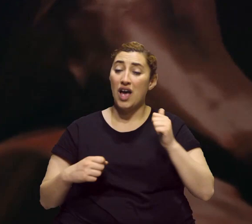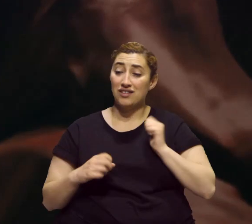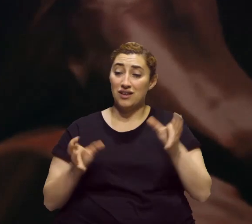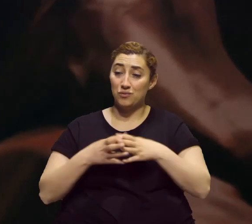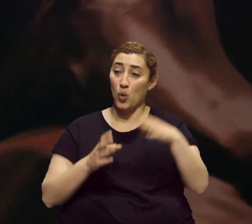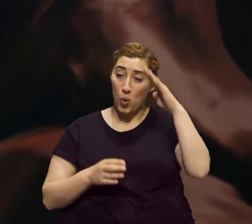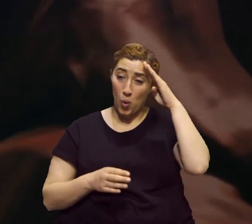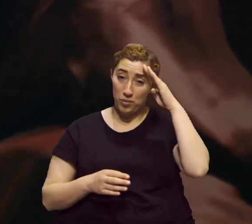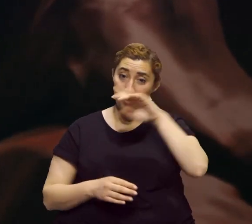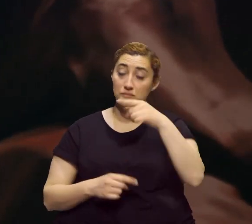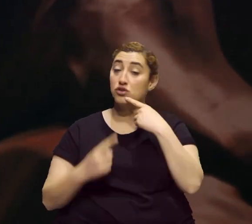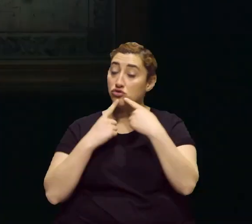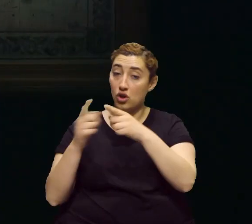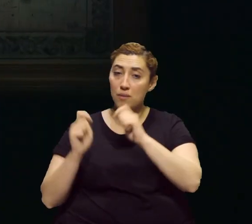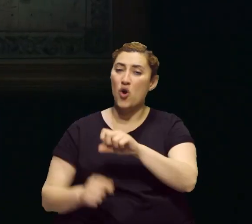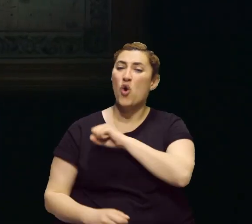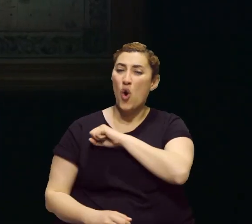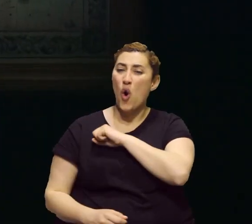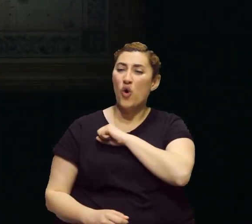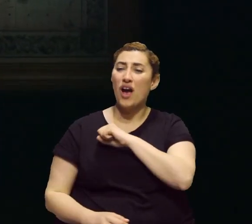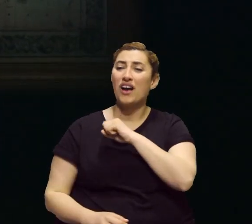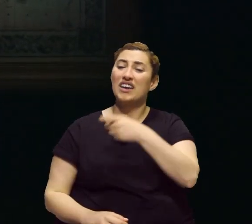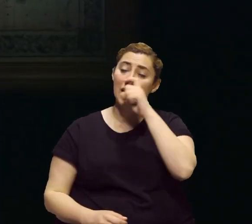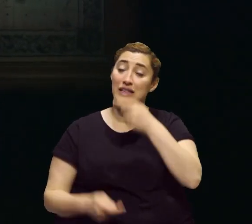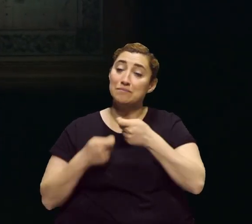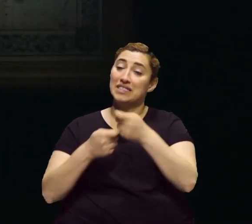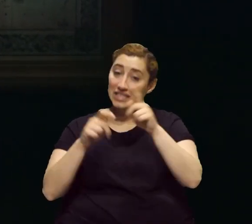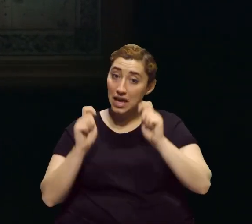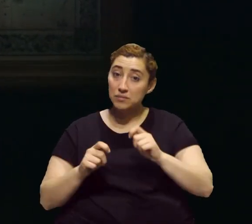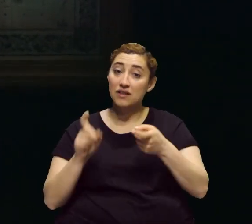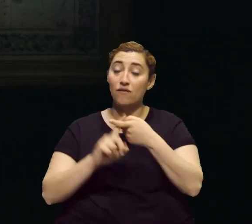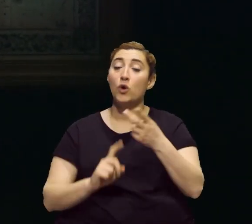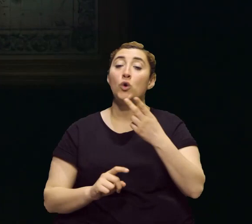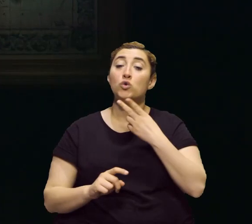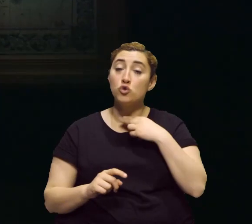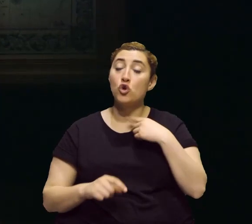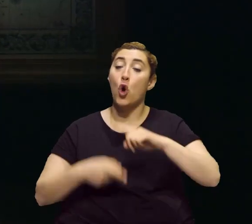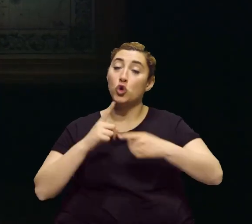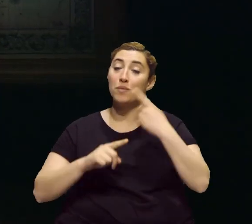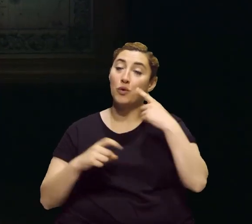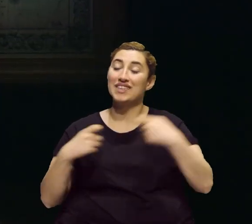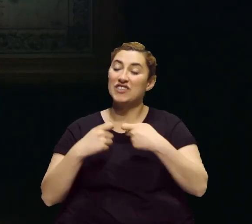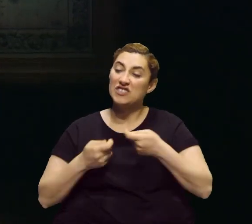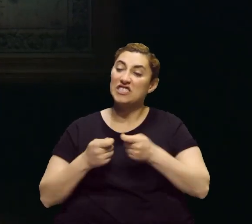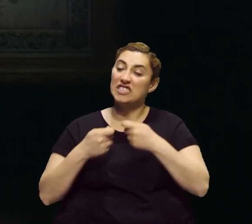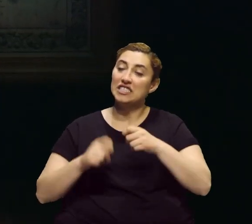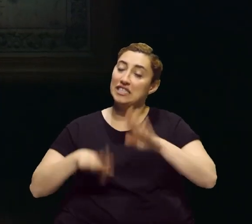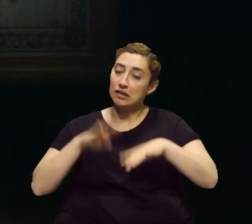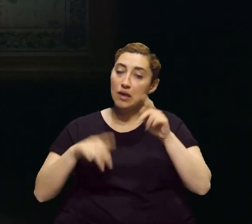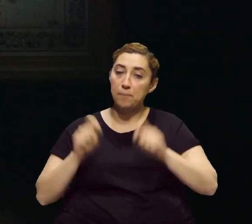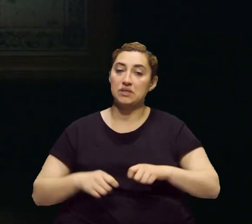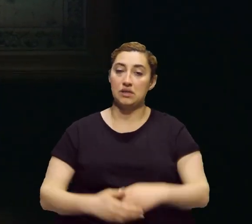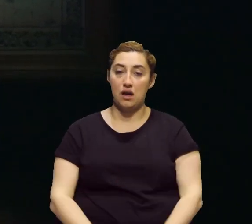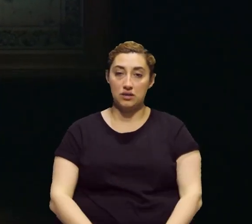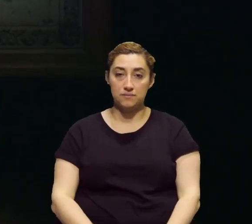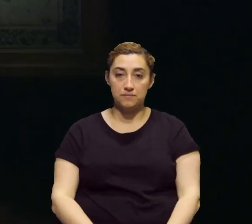ordusunun komutanlarına söyleyin, korkak çarlarına baskı yapsınlar ve Rusya'yı Osmanlı'ya karşı savaşa sokmaya ikna